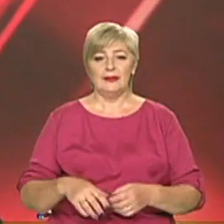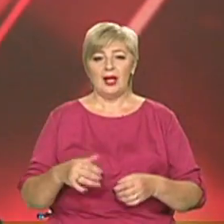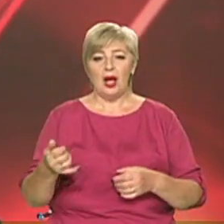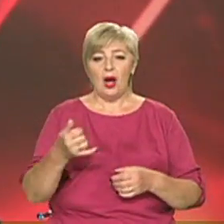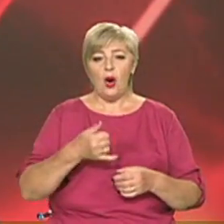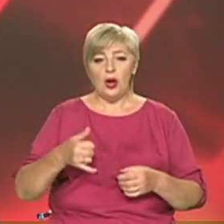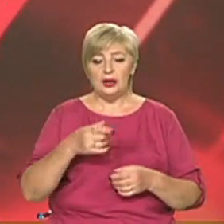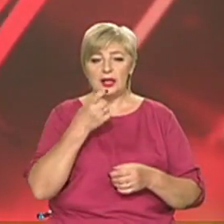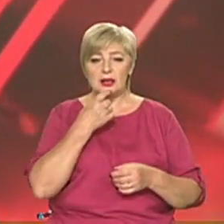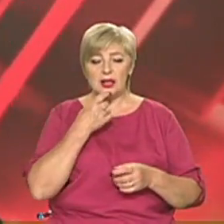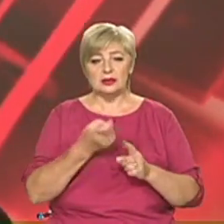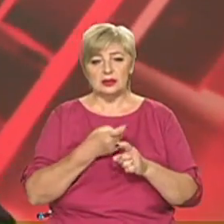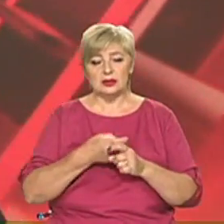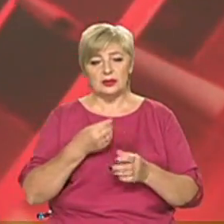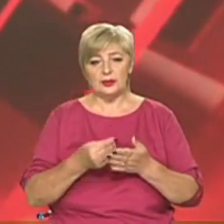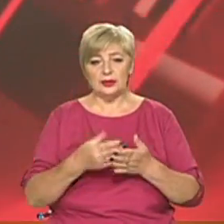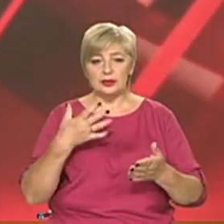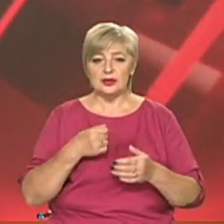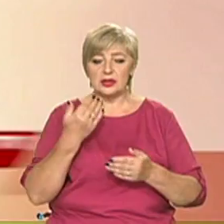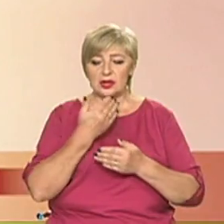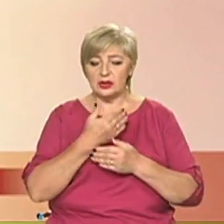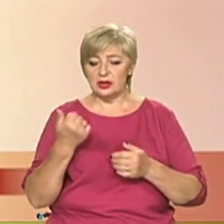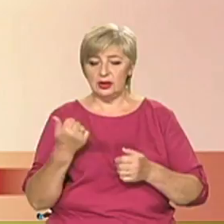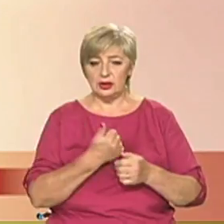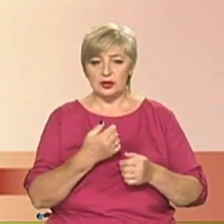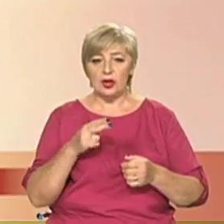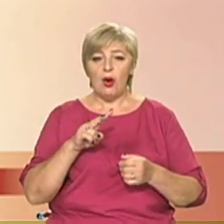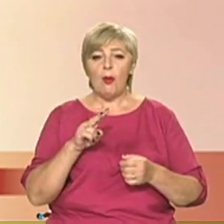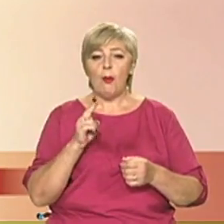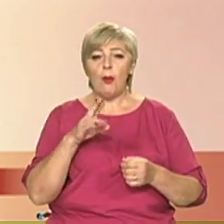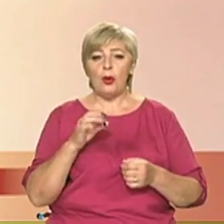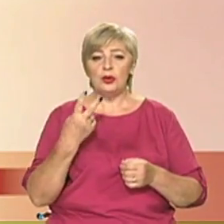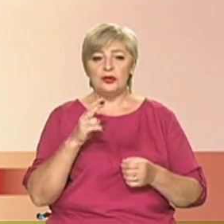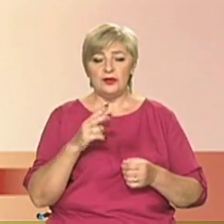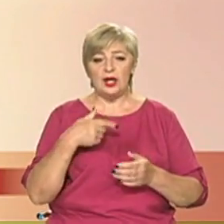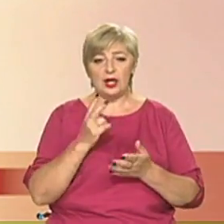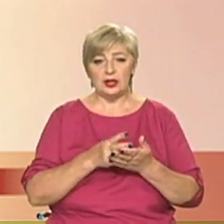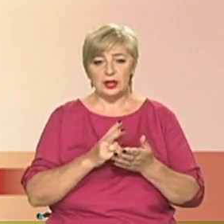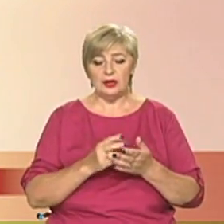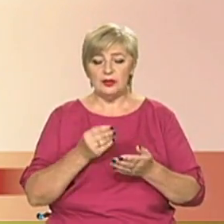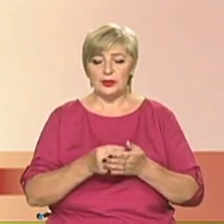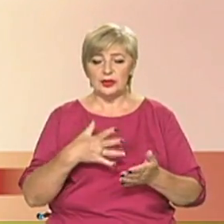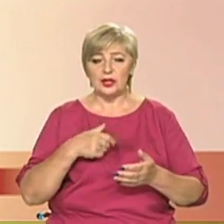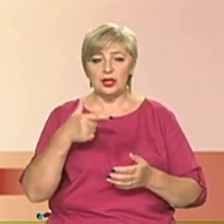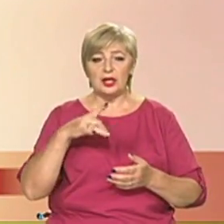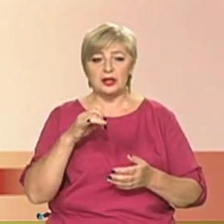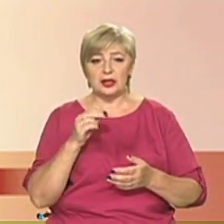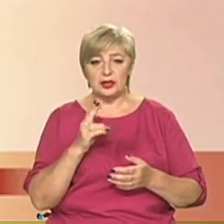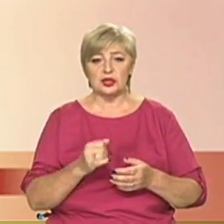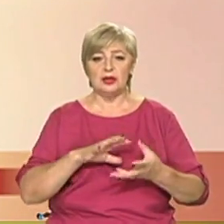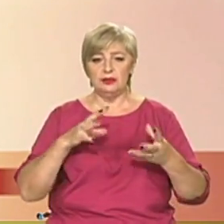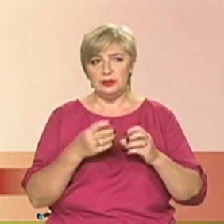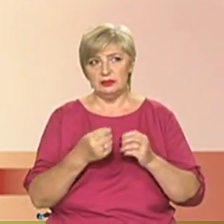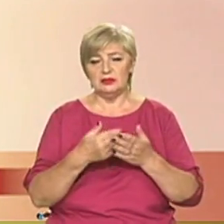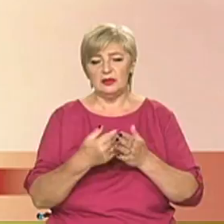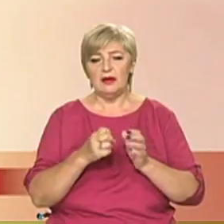Олія, яйця та картопля здорожчали у Дніпрі за останній тиждень. По 2 гривні додала в ціні й гречка. Кілограм у середньому коштує 18